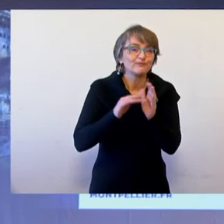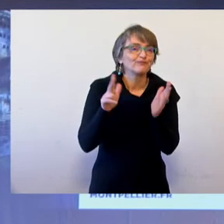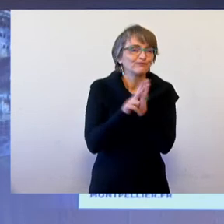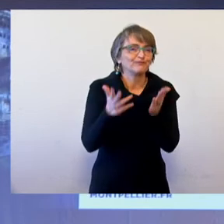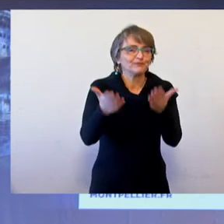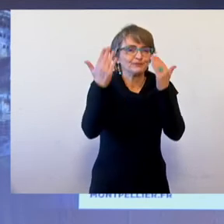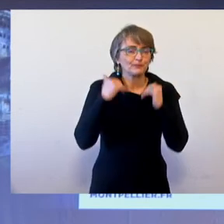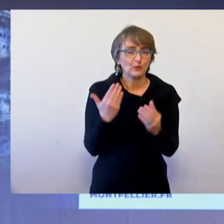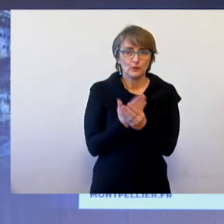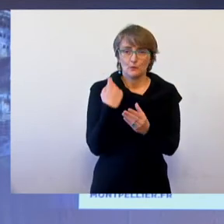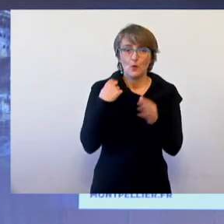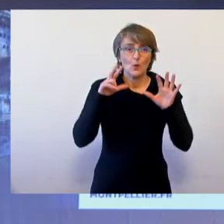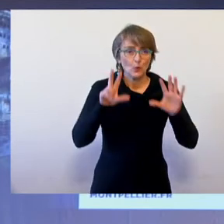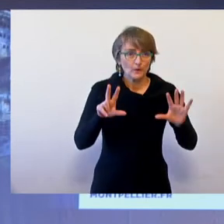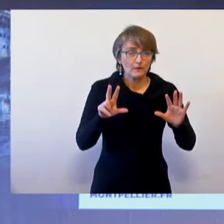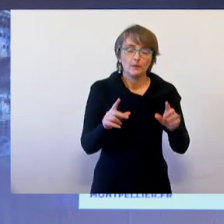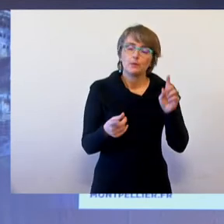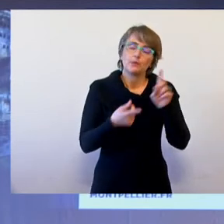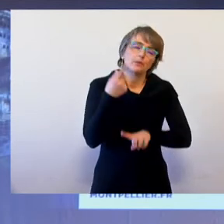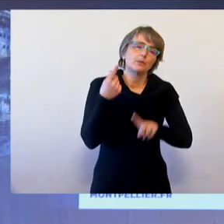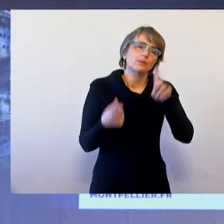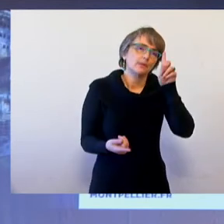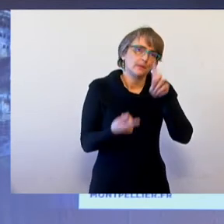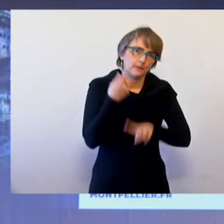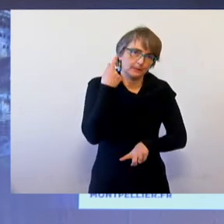très importante, notre dispositif de prévention.